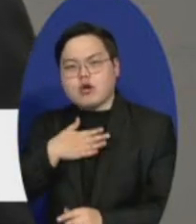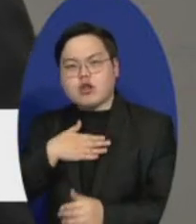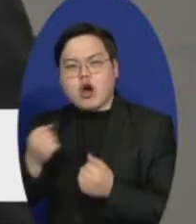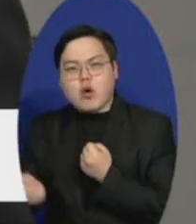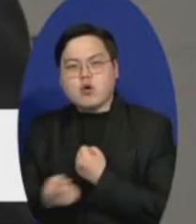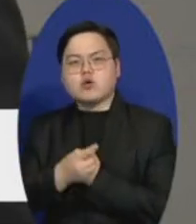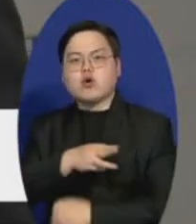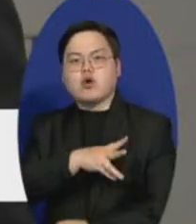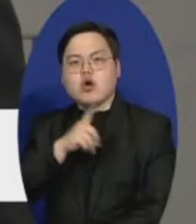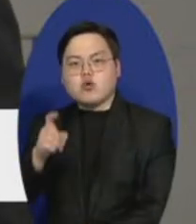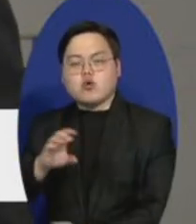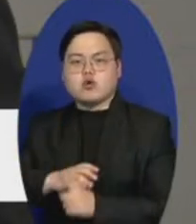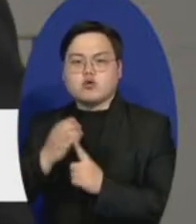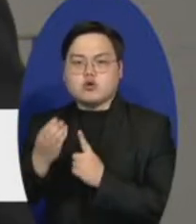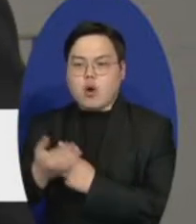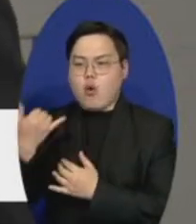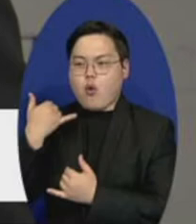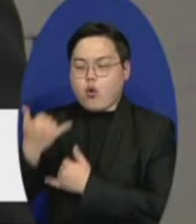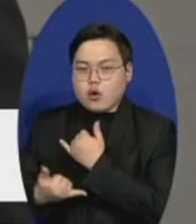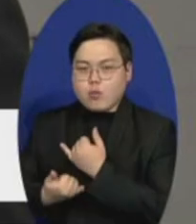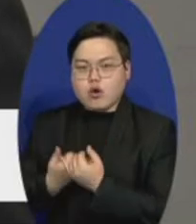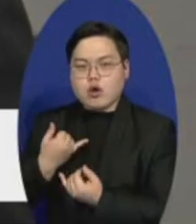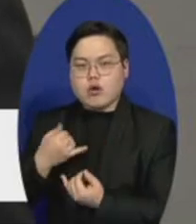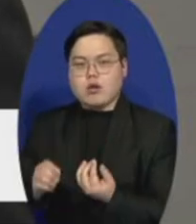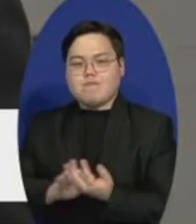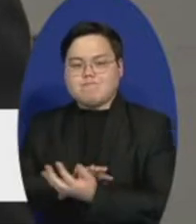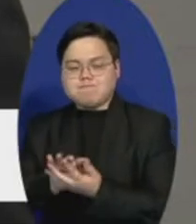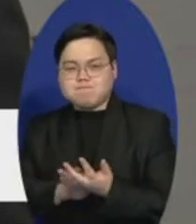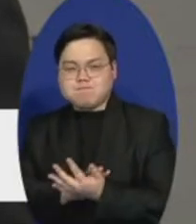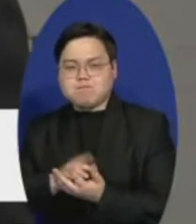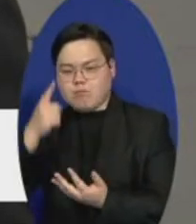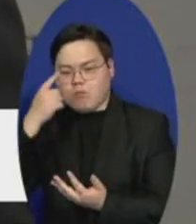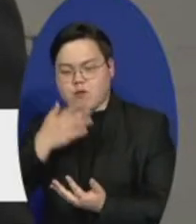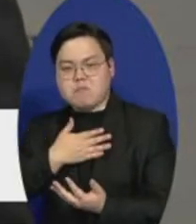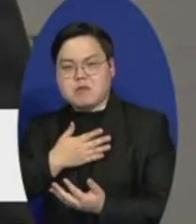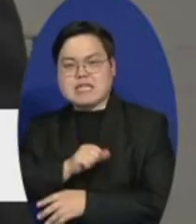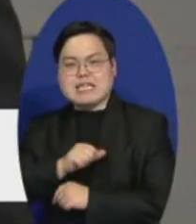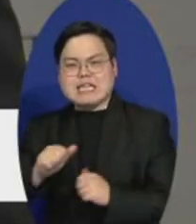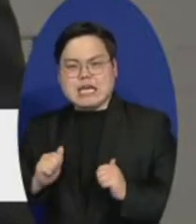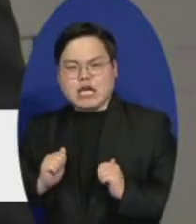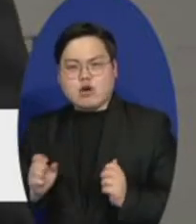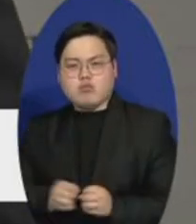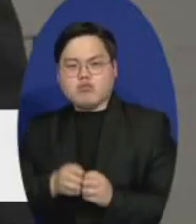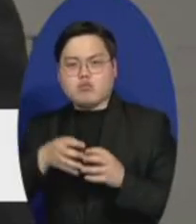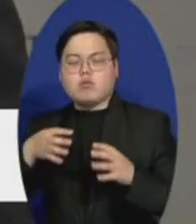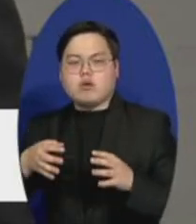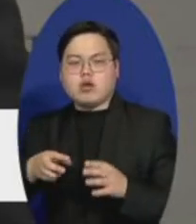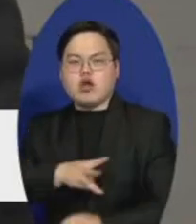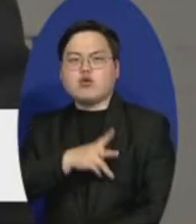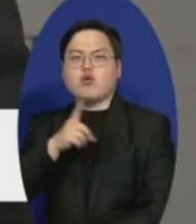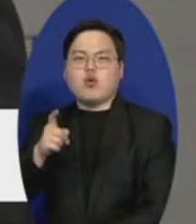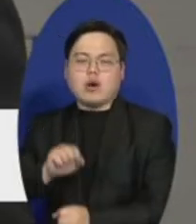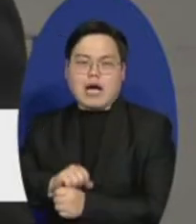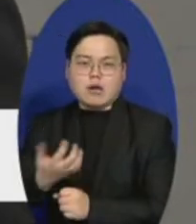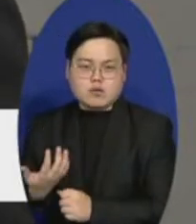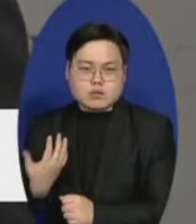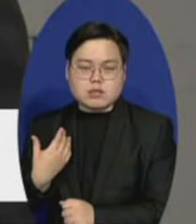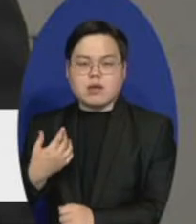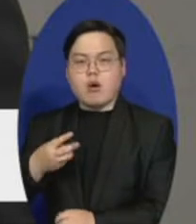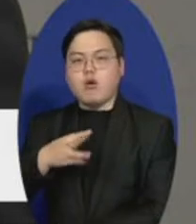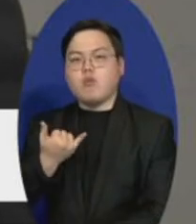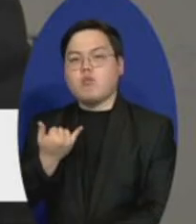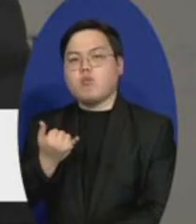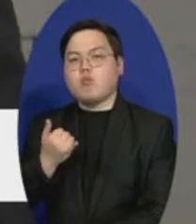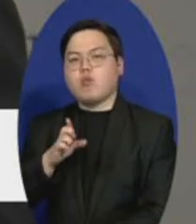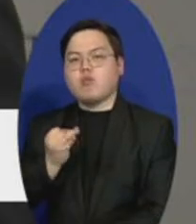түүх соёл одоо уламжлалыг шингээсэн энэ 21-р зууны Монгол иргэнийг одоо бэлдэх ийм түүхэн үүрэг одоо бас манай багшийн сургуулийн